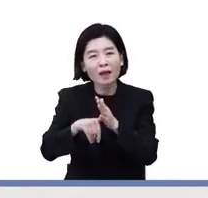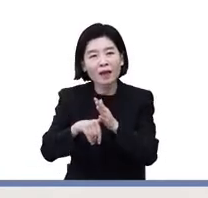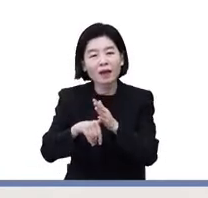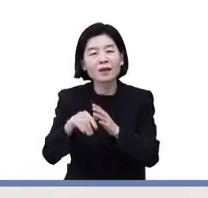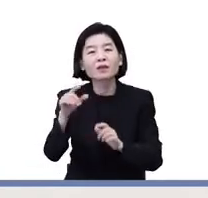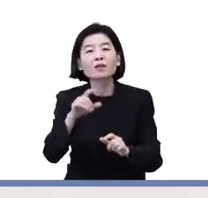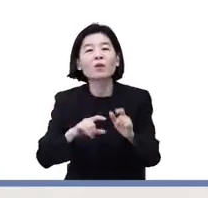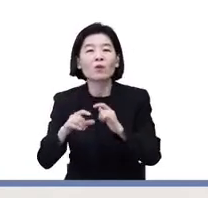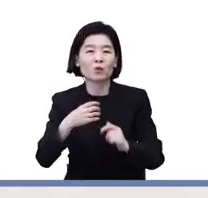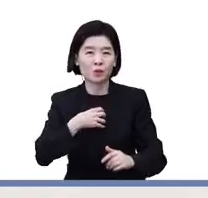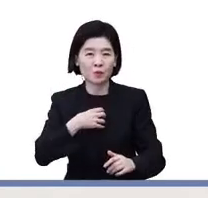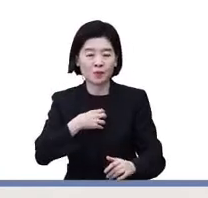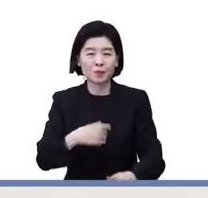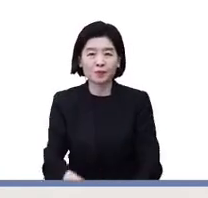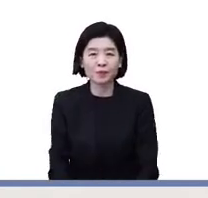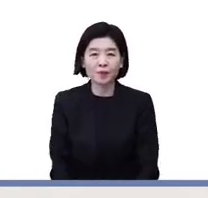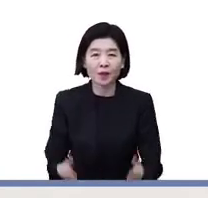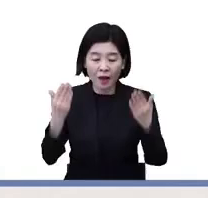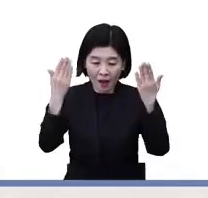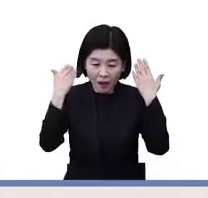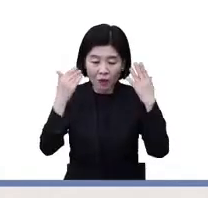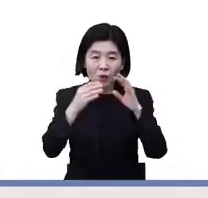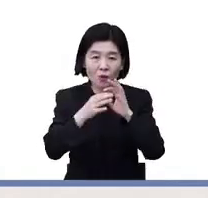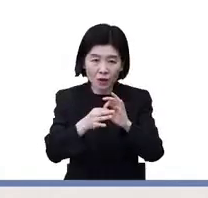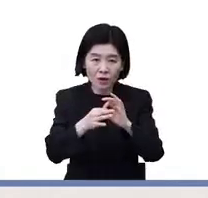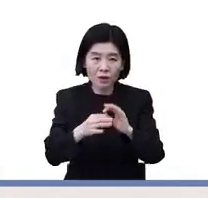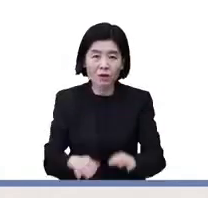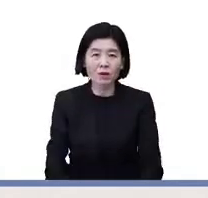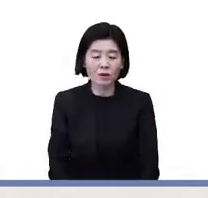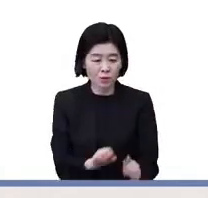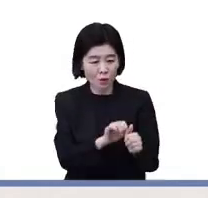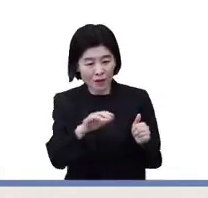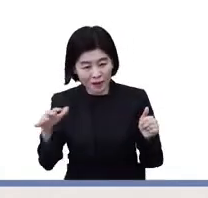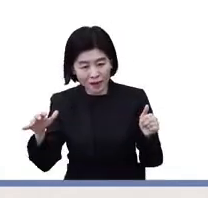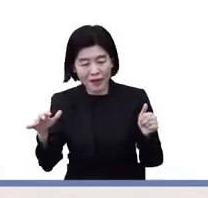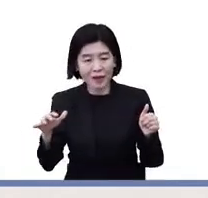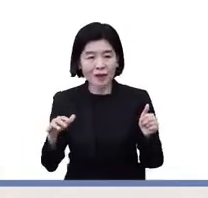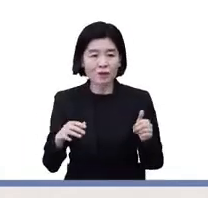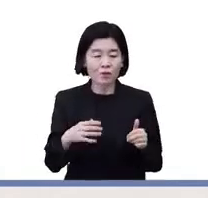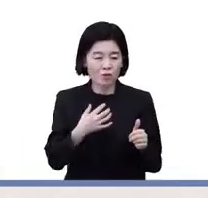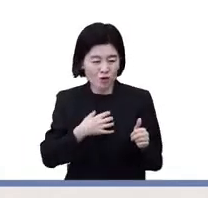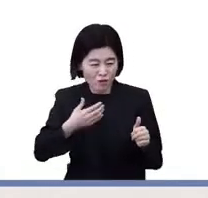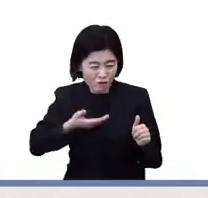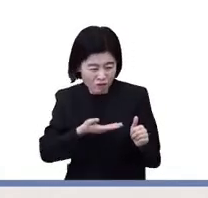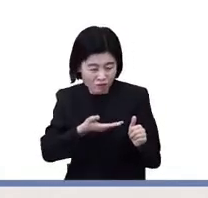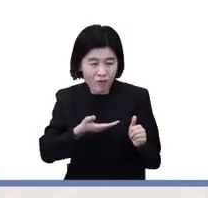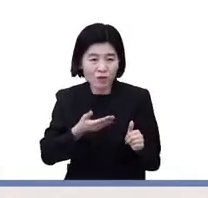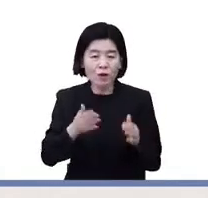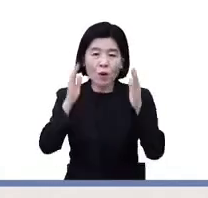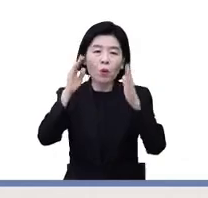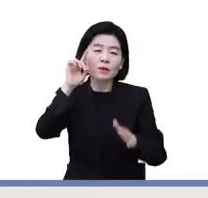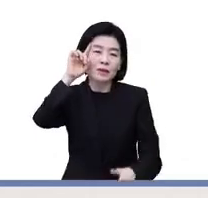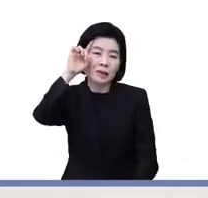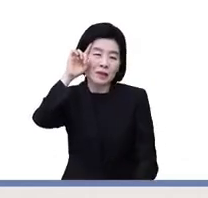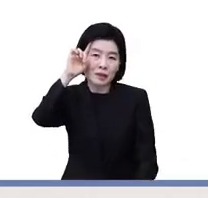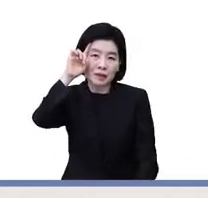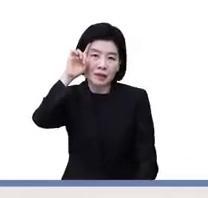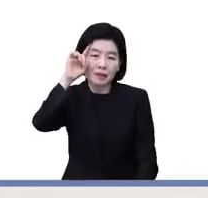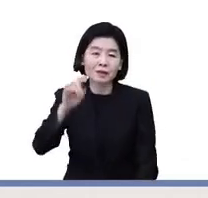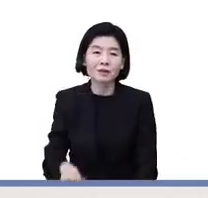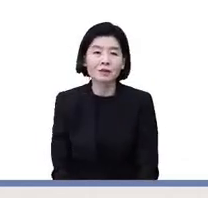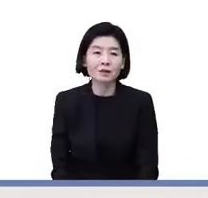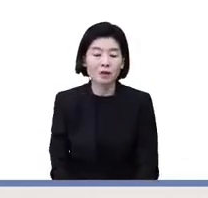학교 관련 요인으로는 크게 보면 두 가지일 수 있겠죠. 왕따 괴롭힘과 학업 스트레스. 왕따 괴롭힘도 여러 가지 유형이